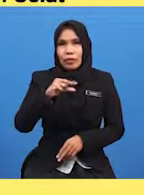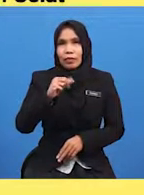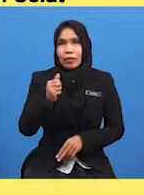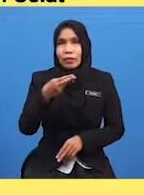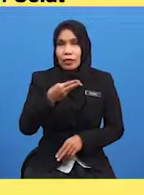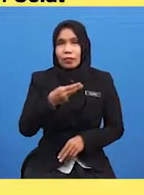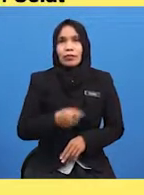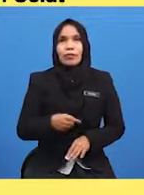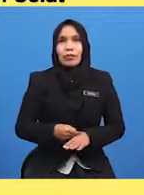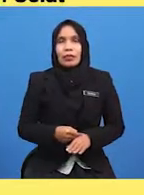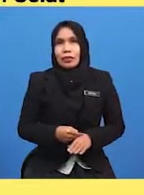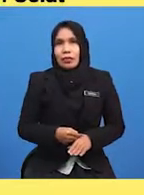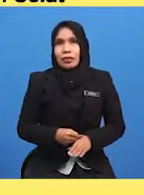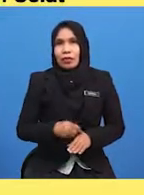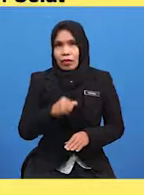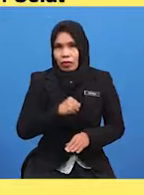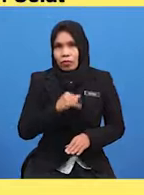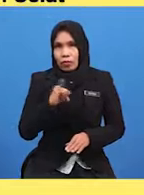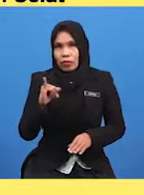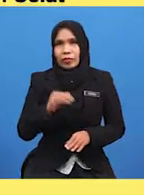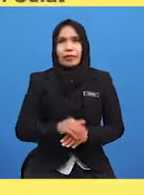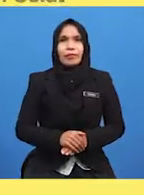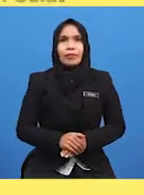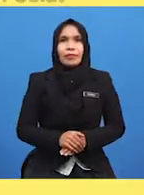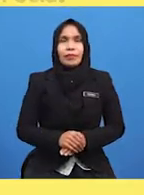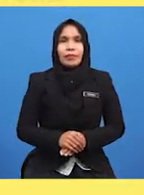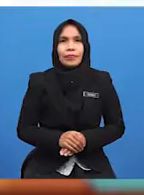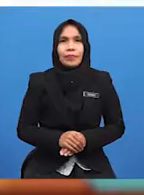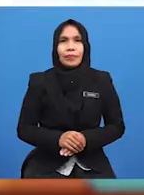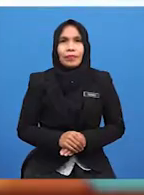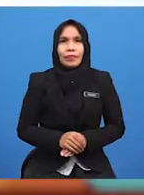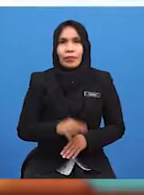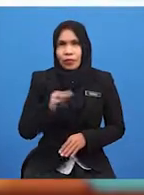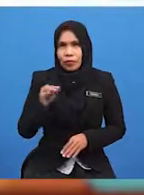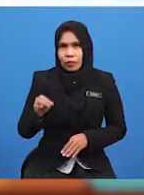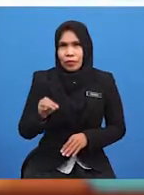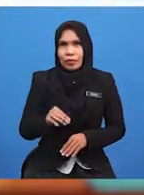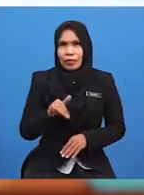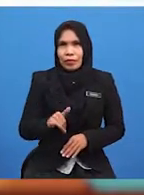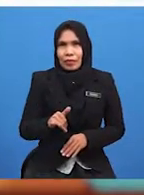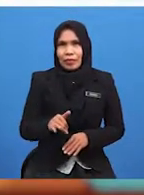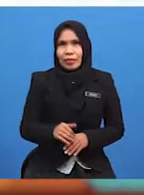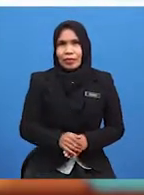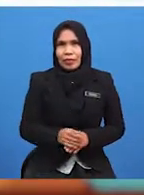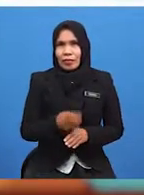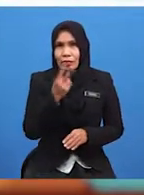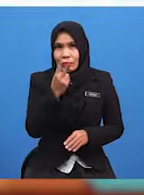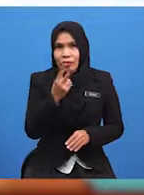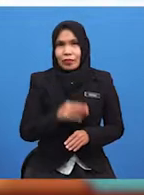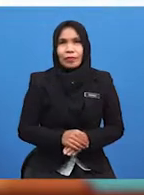kaya menteri larut dan mendidih menerima seorang penolong presiden murid-murid yang mengikuti siaran ini di rumah